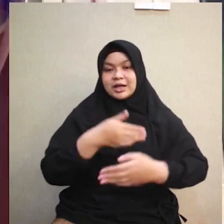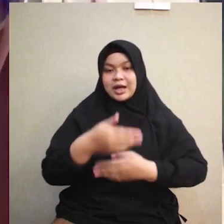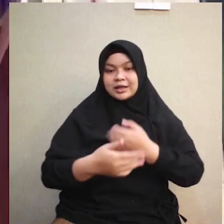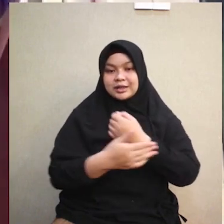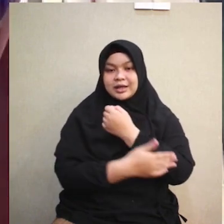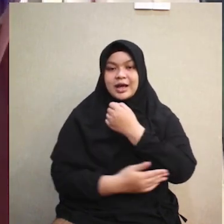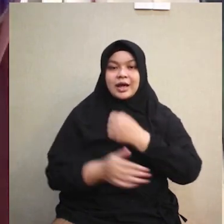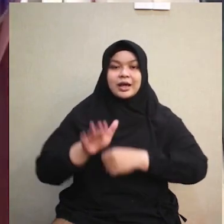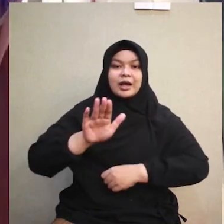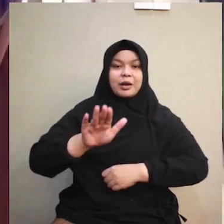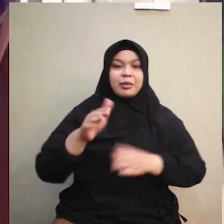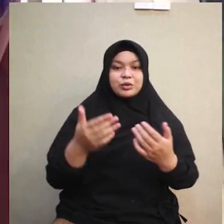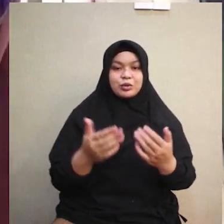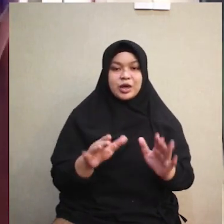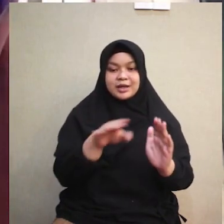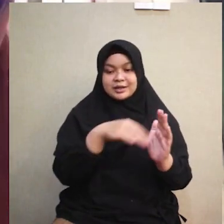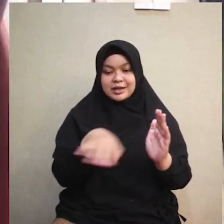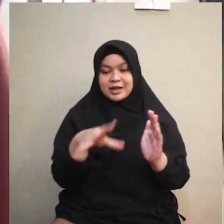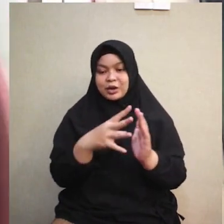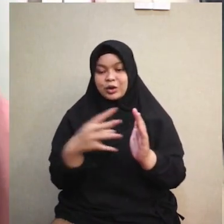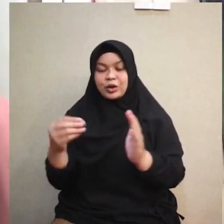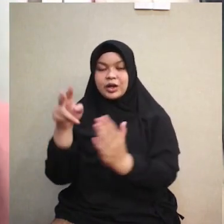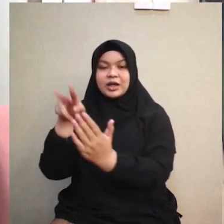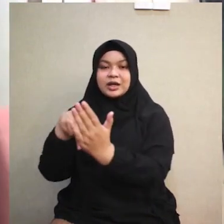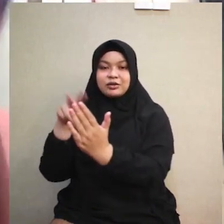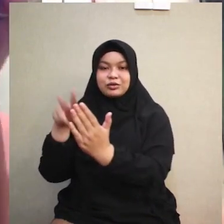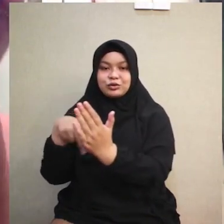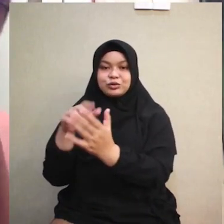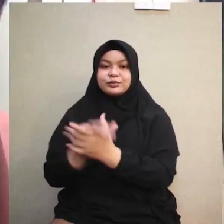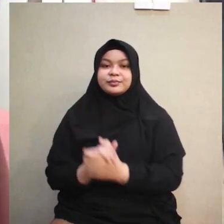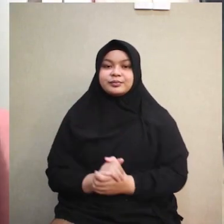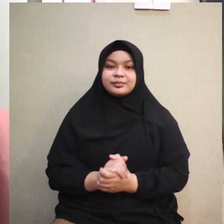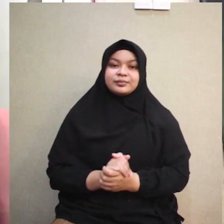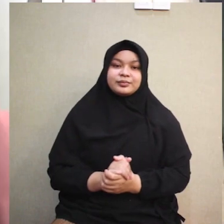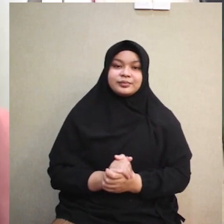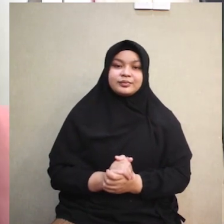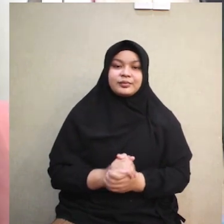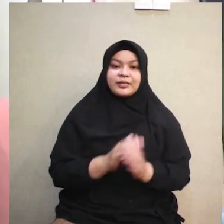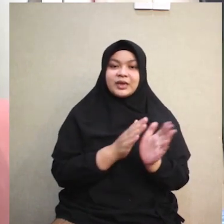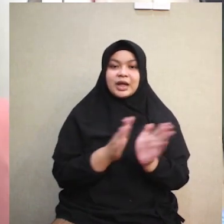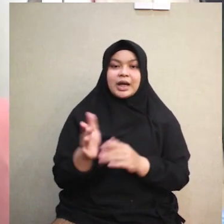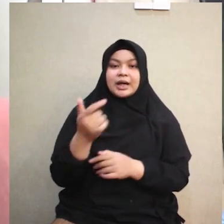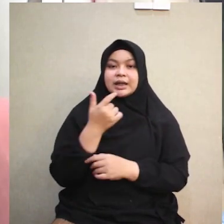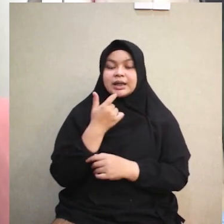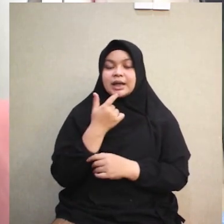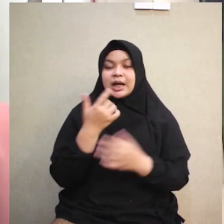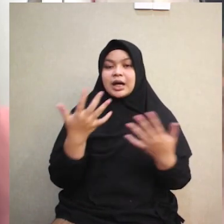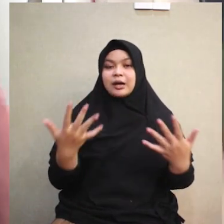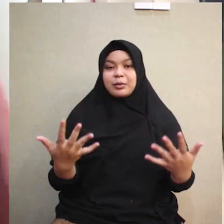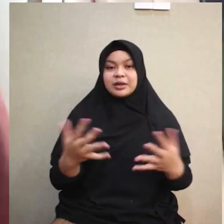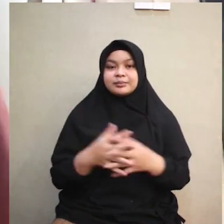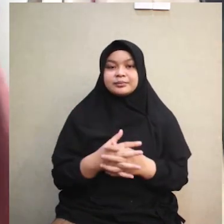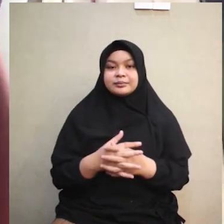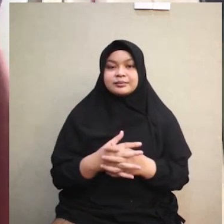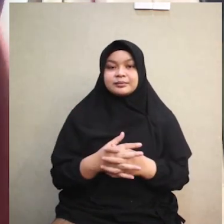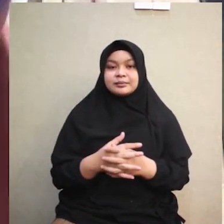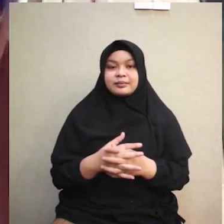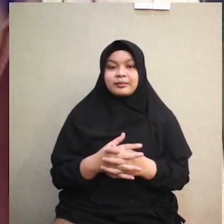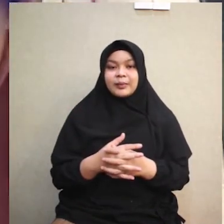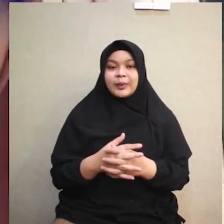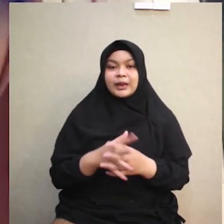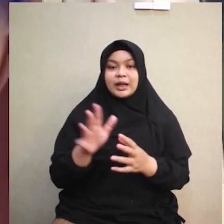kedepannya setelah di dunia ini dan terkait tentang hukum ini